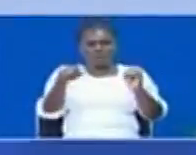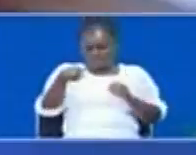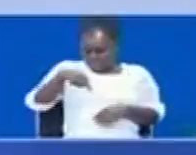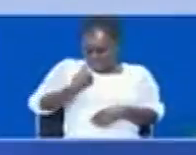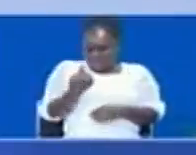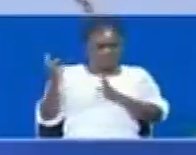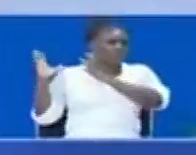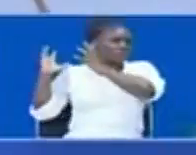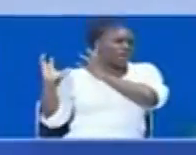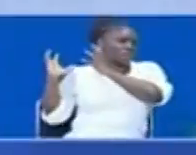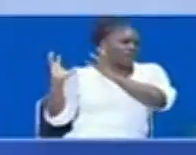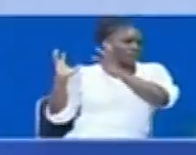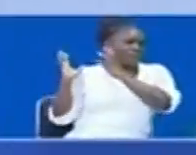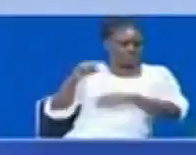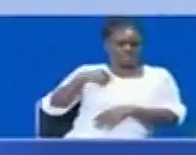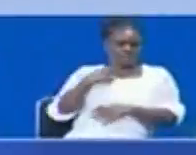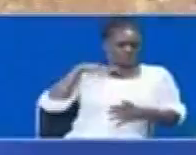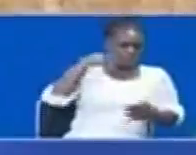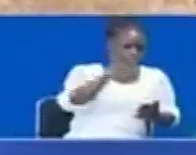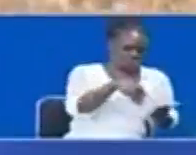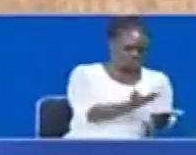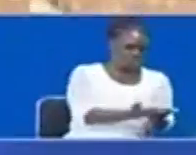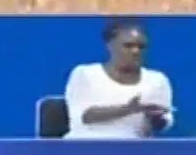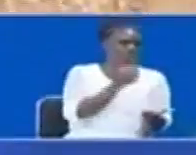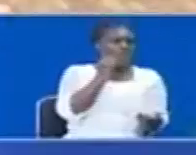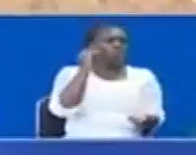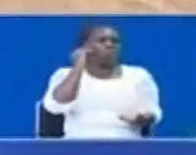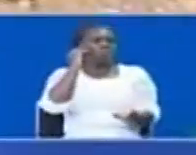kibwebwe na kubeba vibuyu vyake hadi nyumbani.